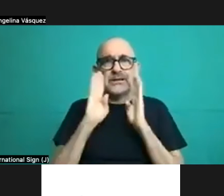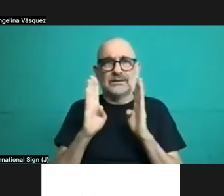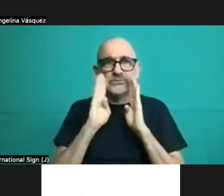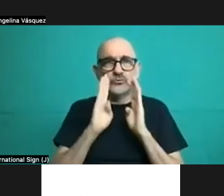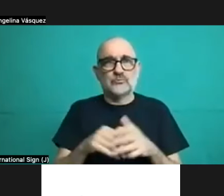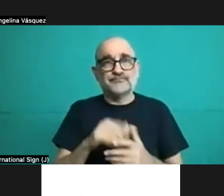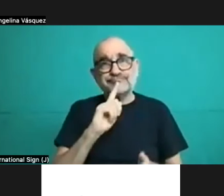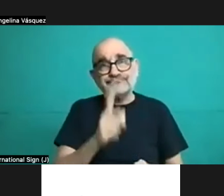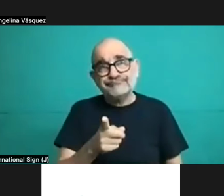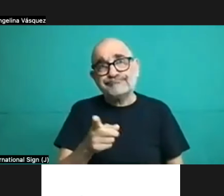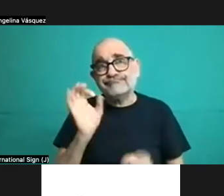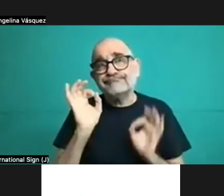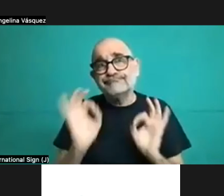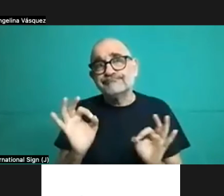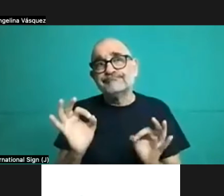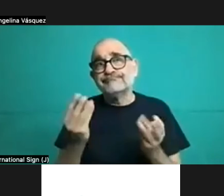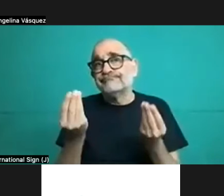Vraiment.